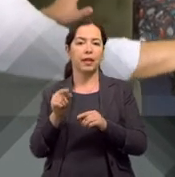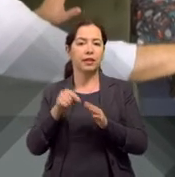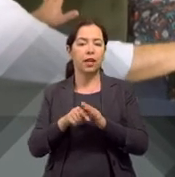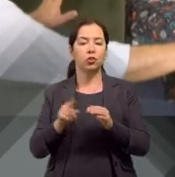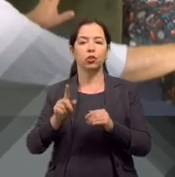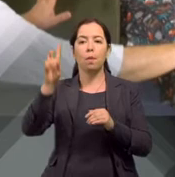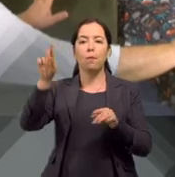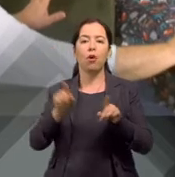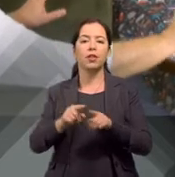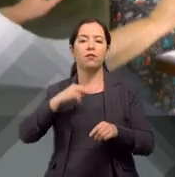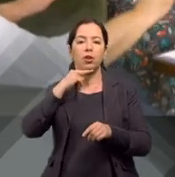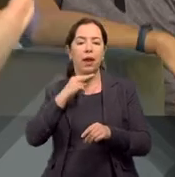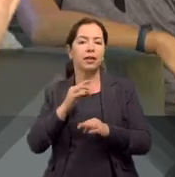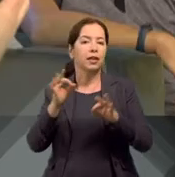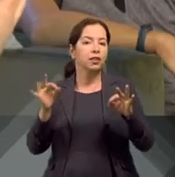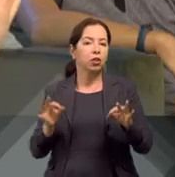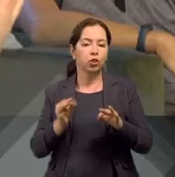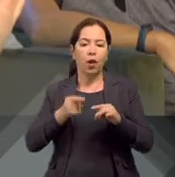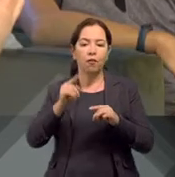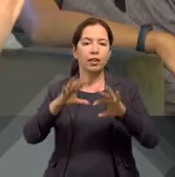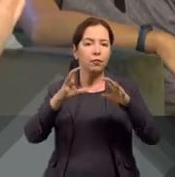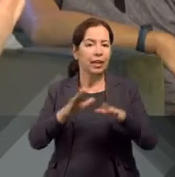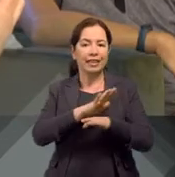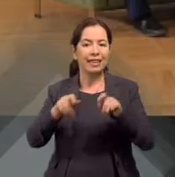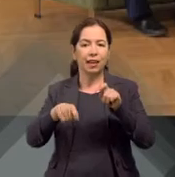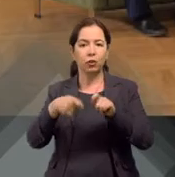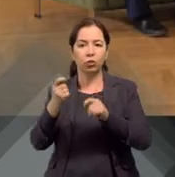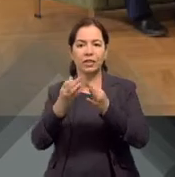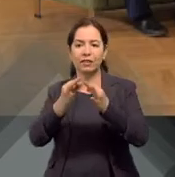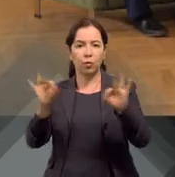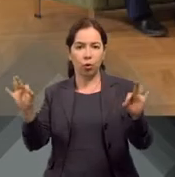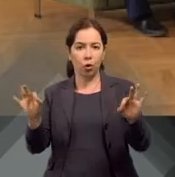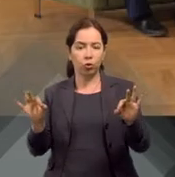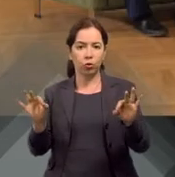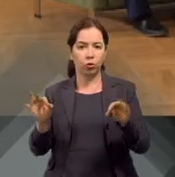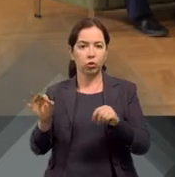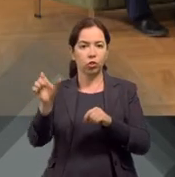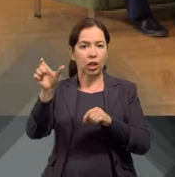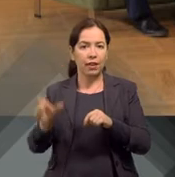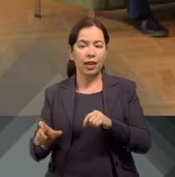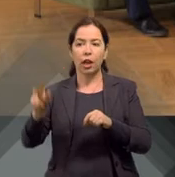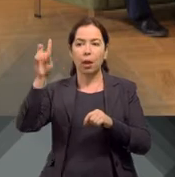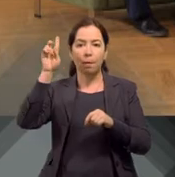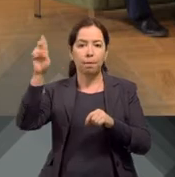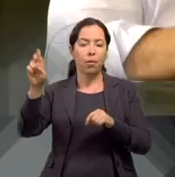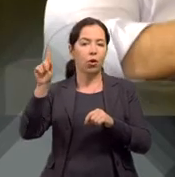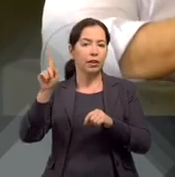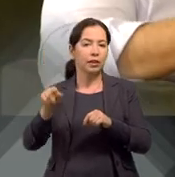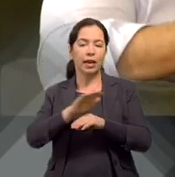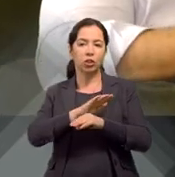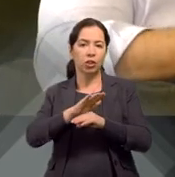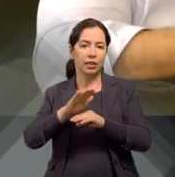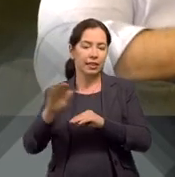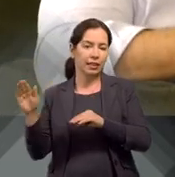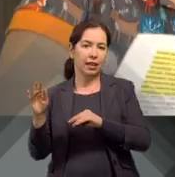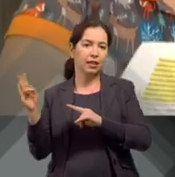ничего в этом мире он не навредит. Не то, что свободу нас он не испортит. Он не испортит даже сломившиеся травинки. И при этом